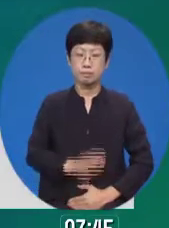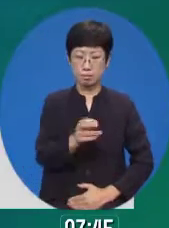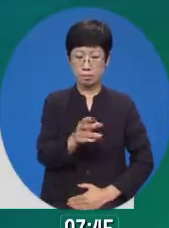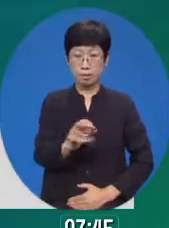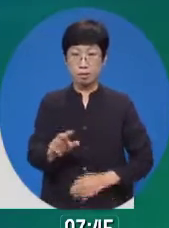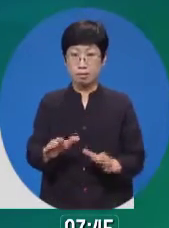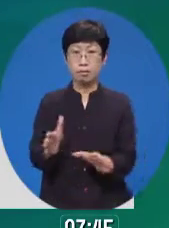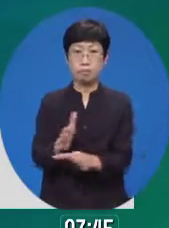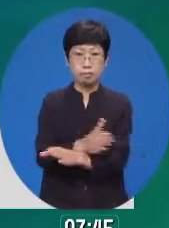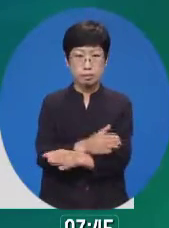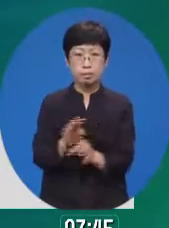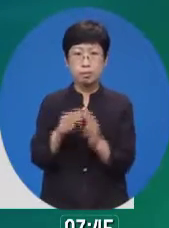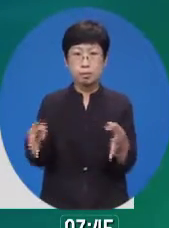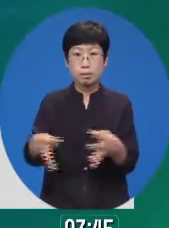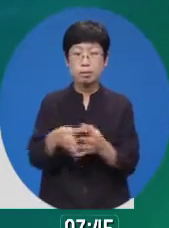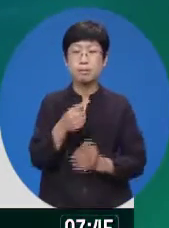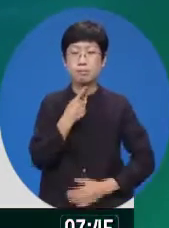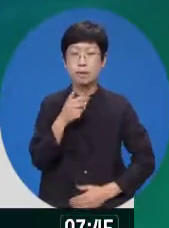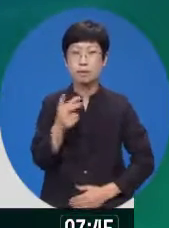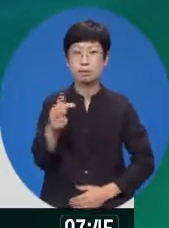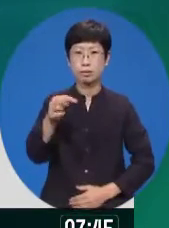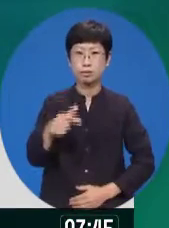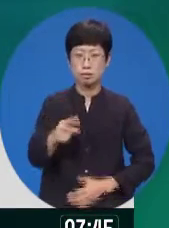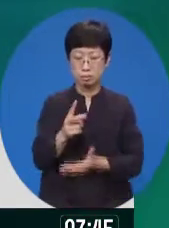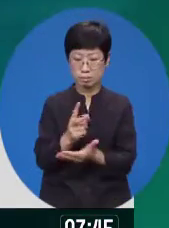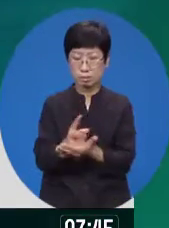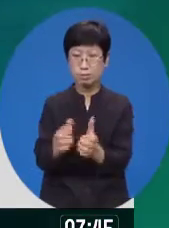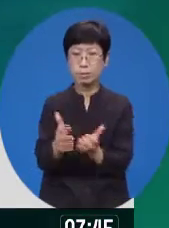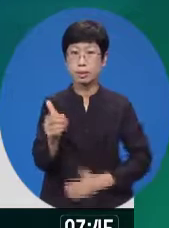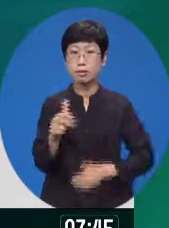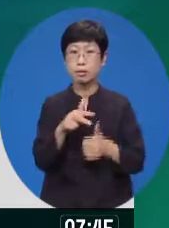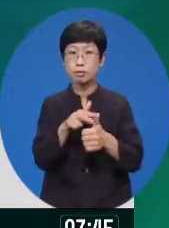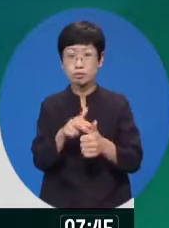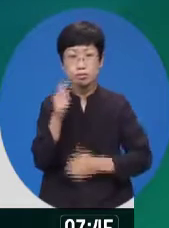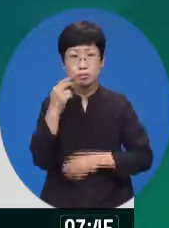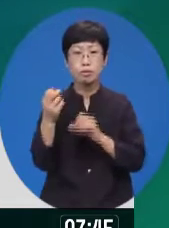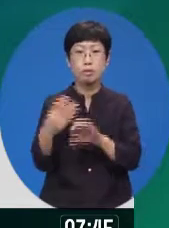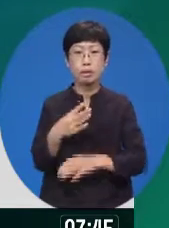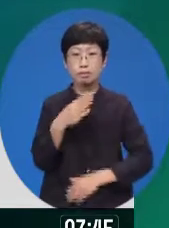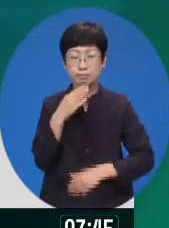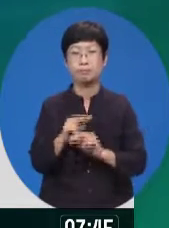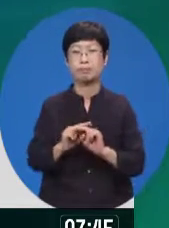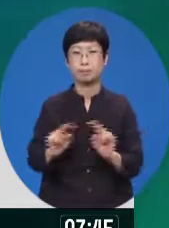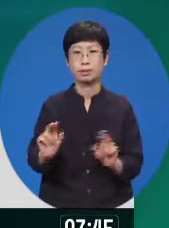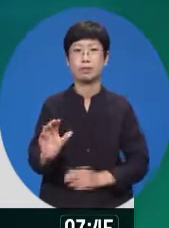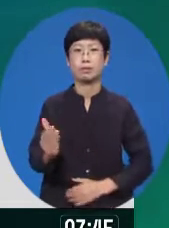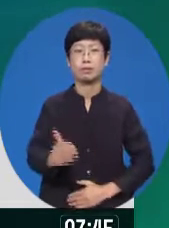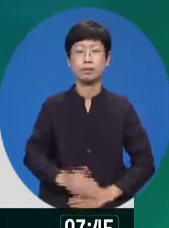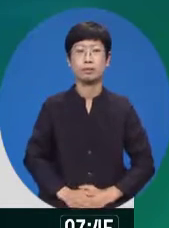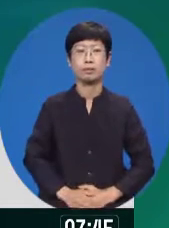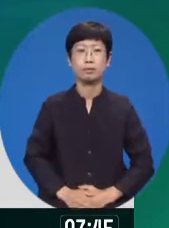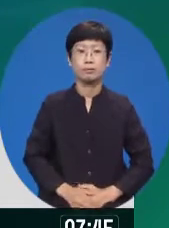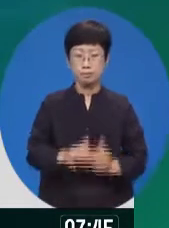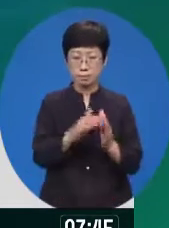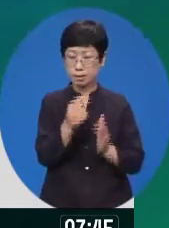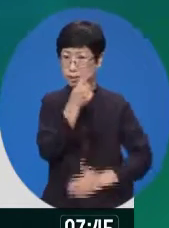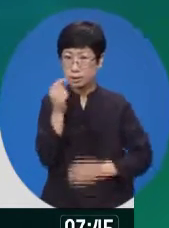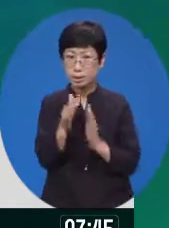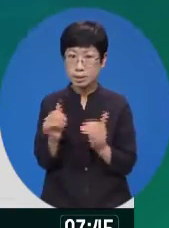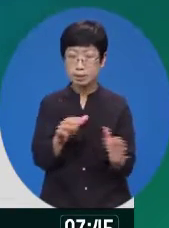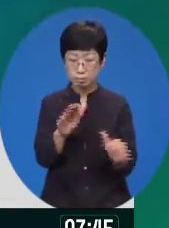여야가 오늘부터 열기로 합의했던 조국 법무부 장관 후보자 청문회 일정이 사실상 무산됐습니다. 가족 증인